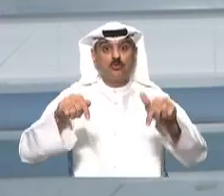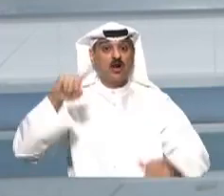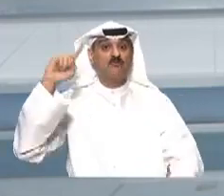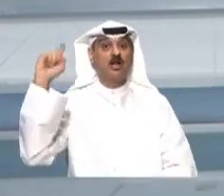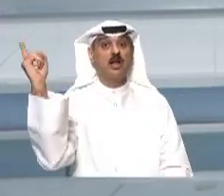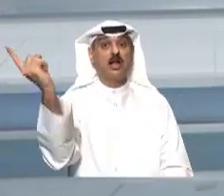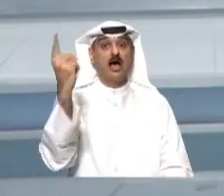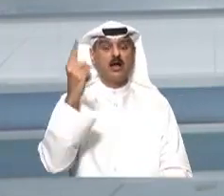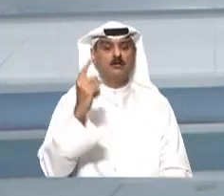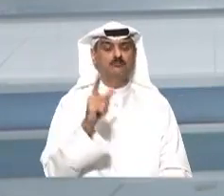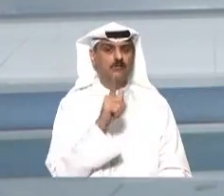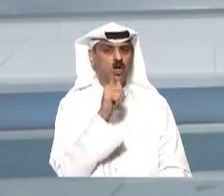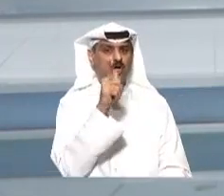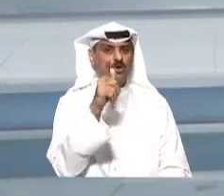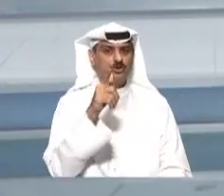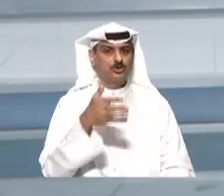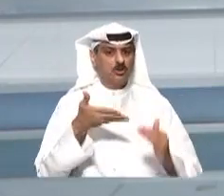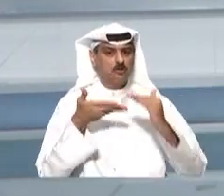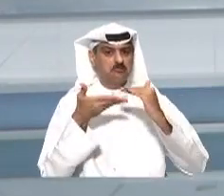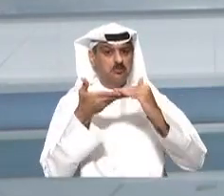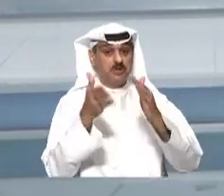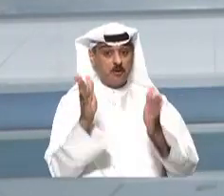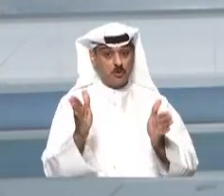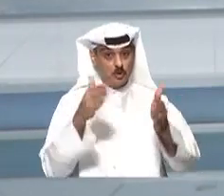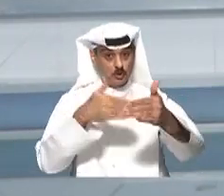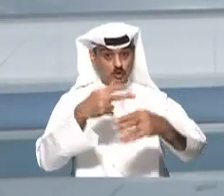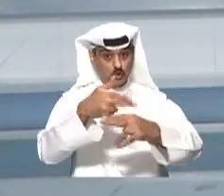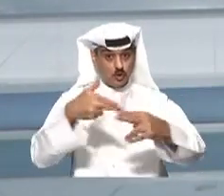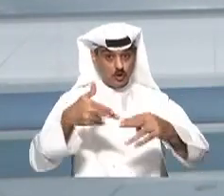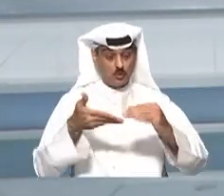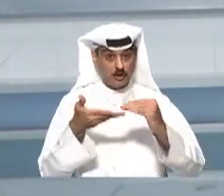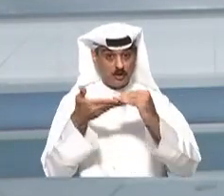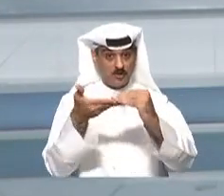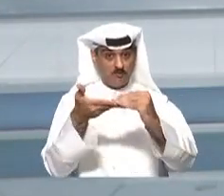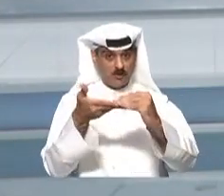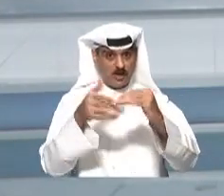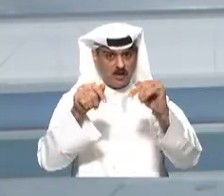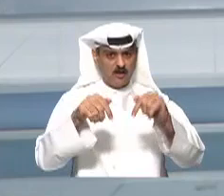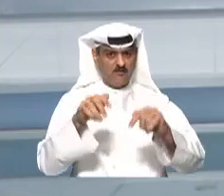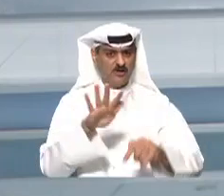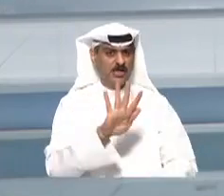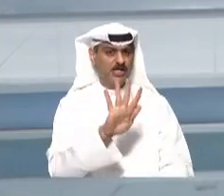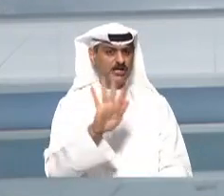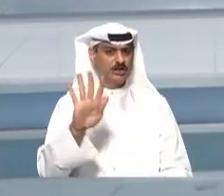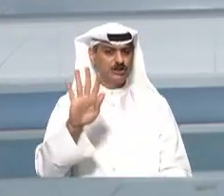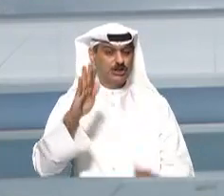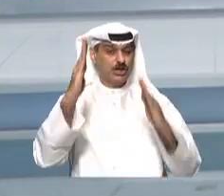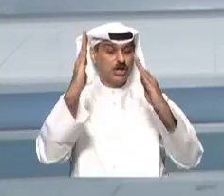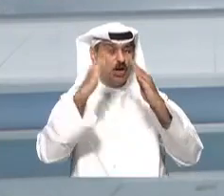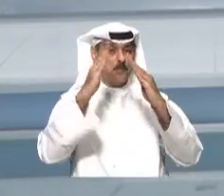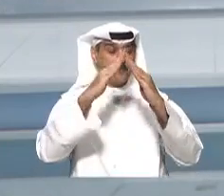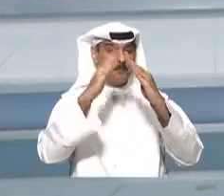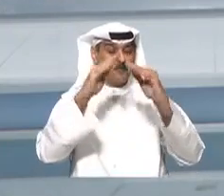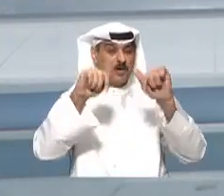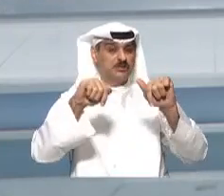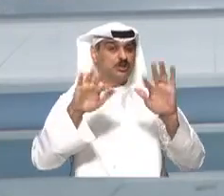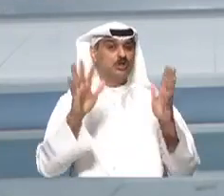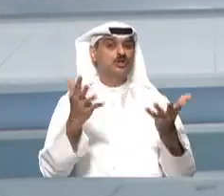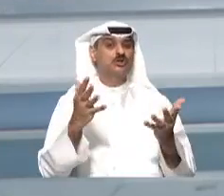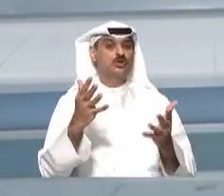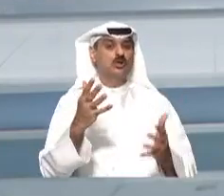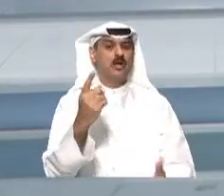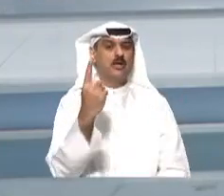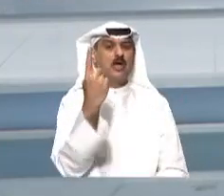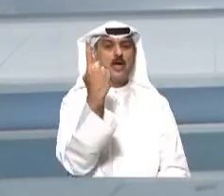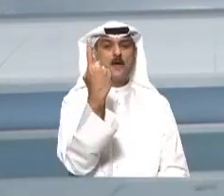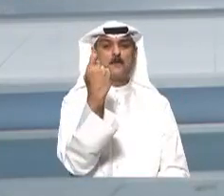الغانم أن مساهمة الصندوق في المشروع الواقع شرقي محافظة بورسعيد تصل إلى 130 مليون